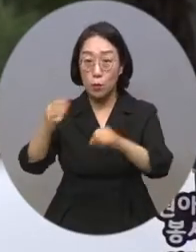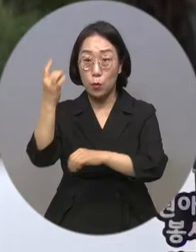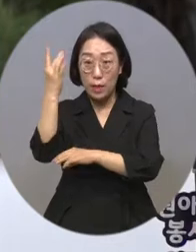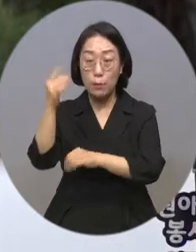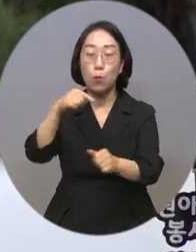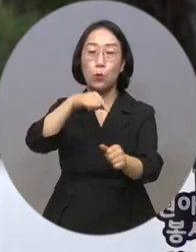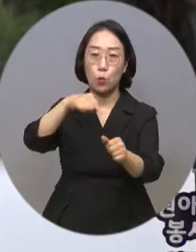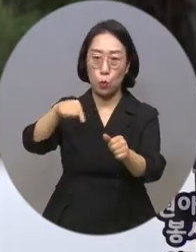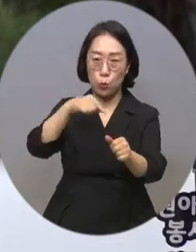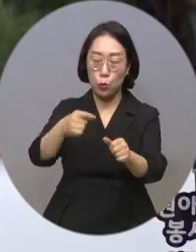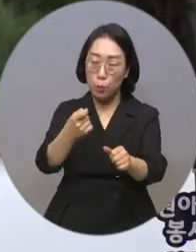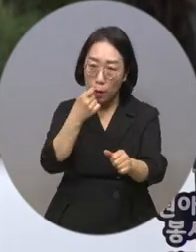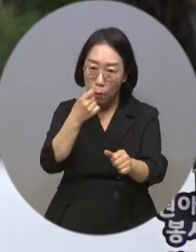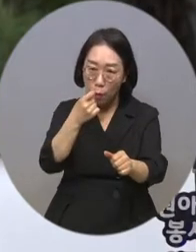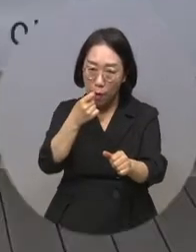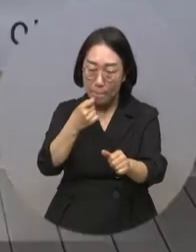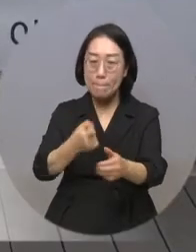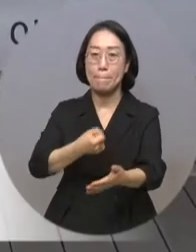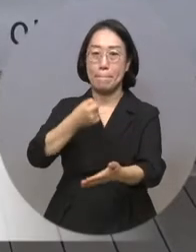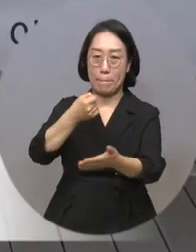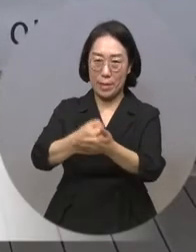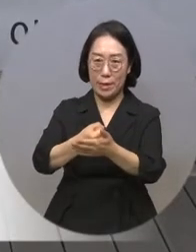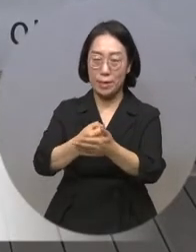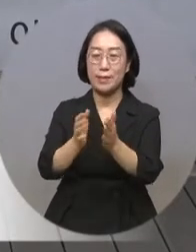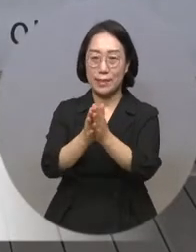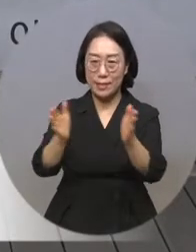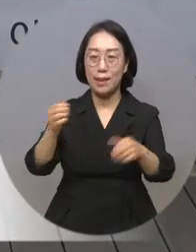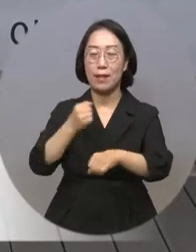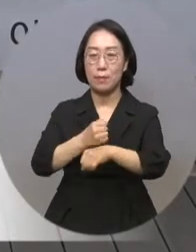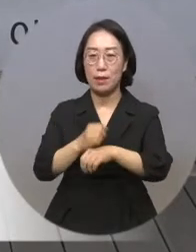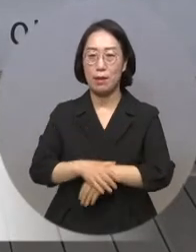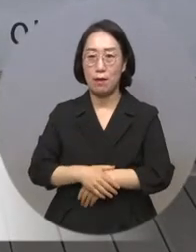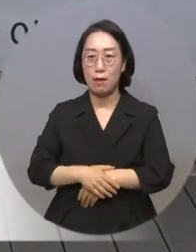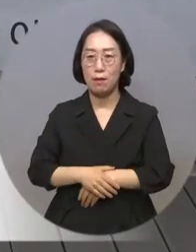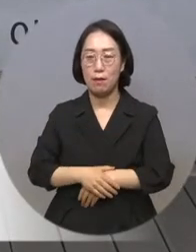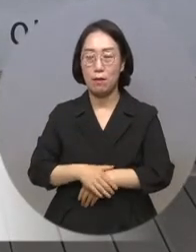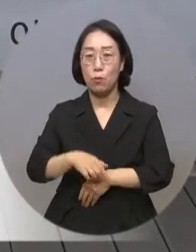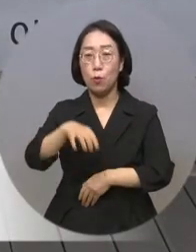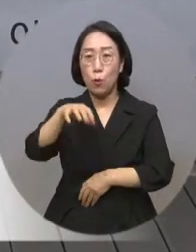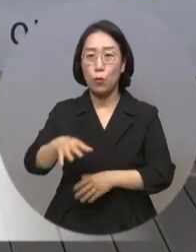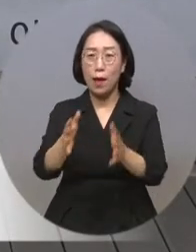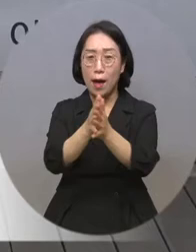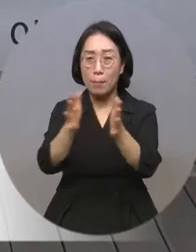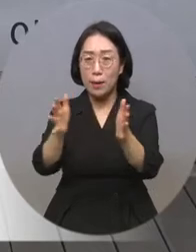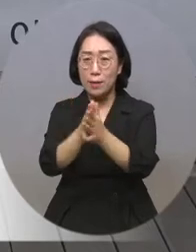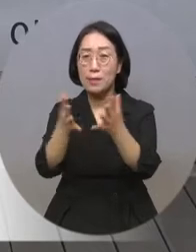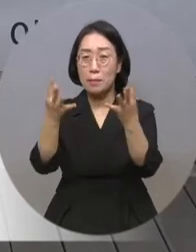받으며 실천 의지를 다졌습니다. 아파트가 많은 우리 의정부시에서는